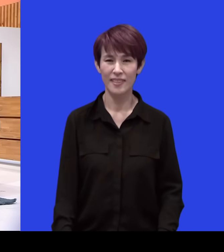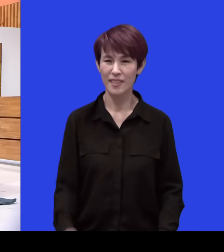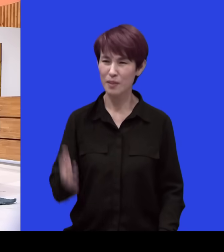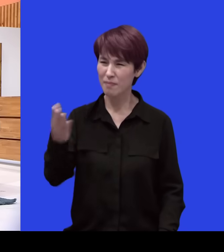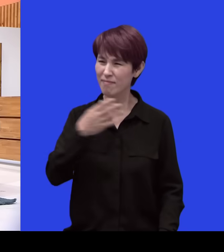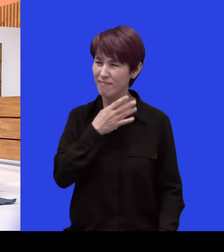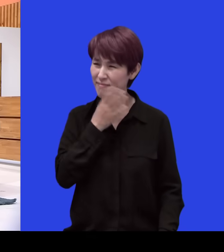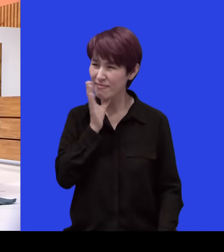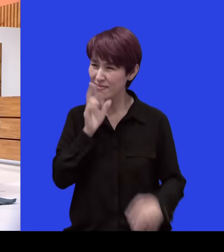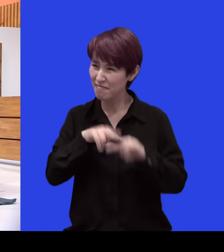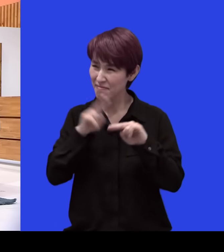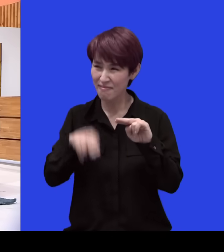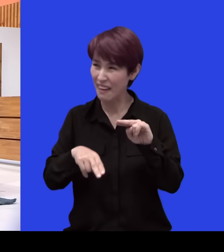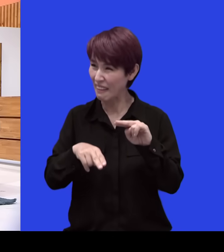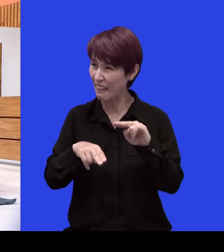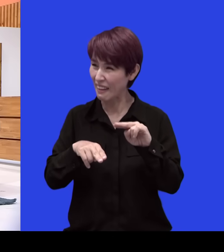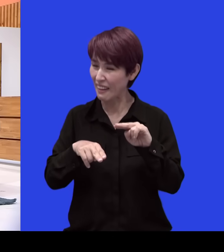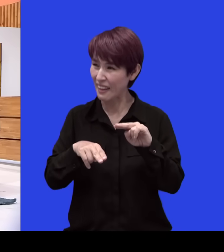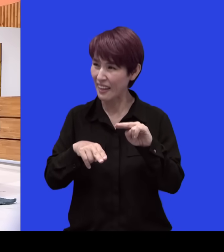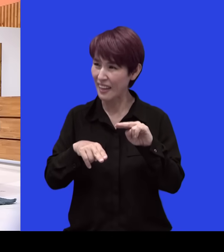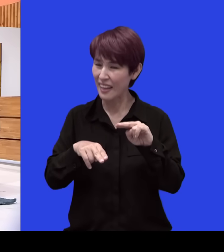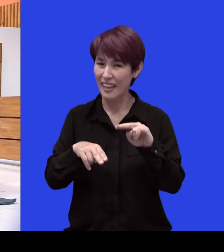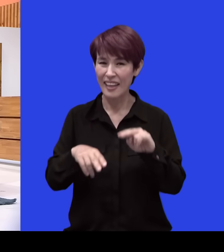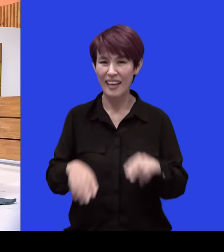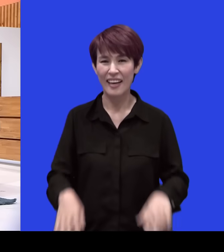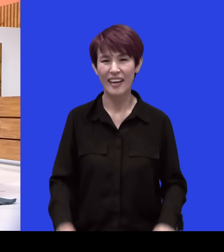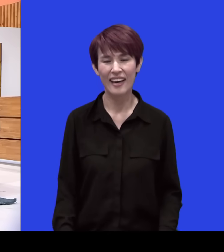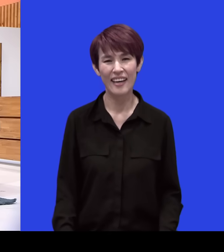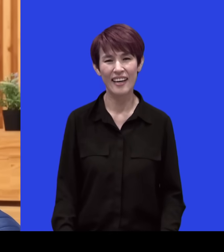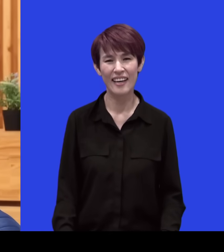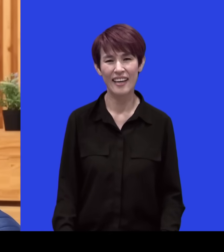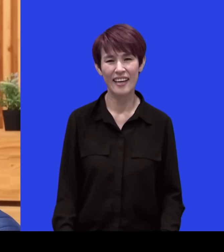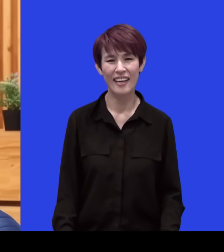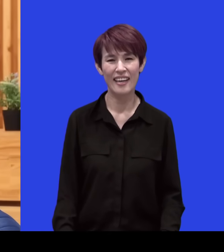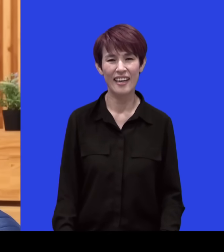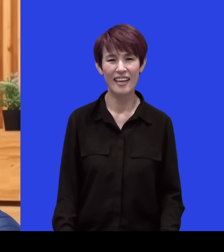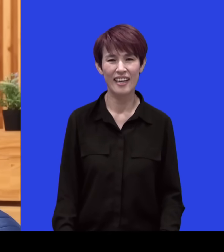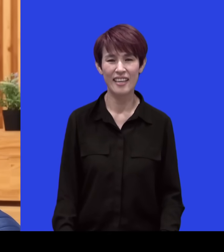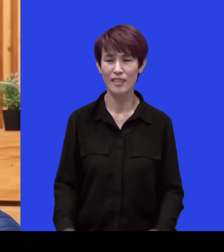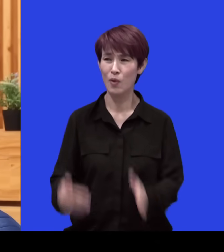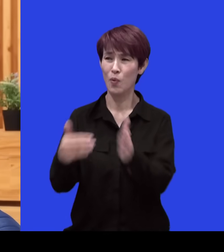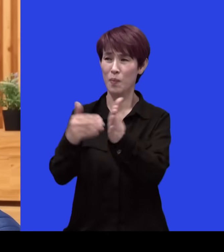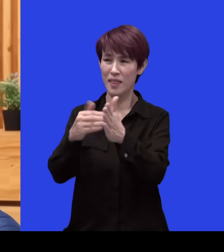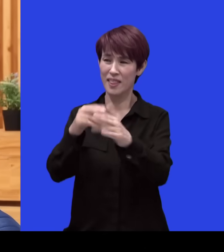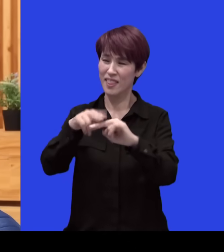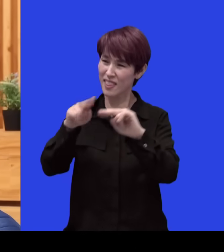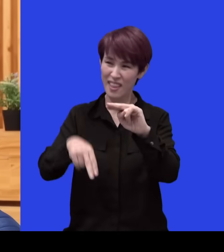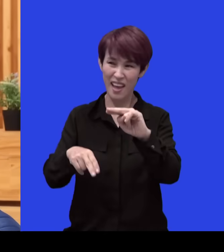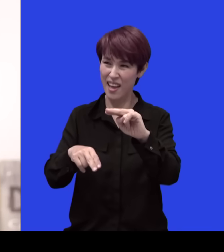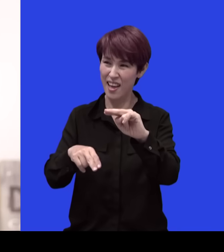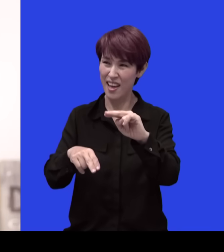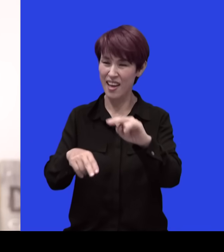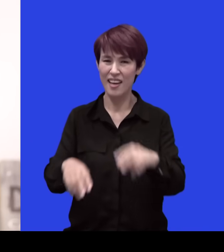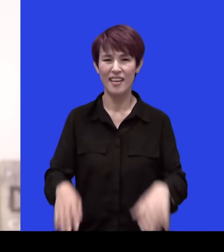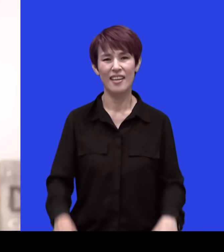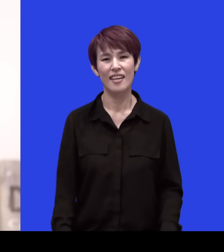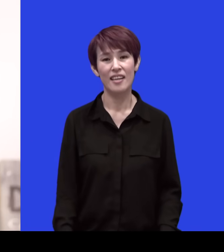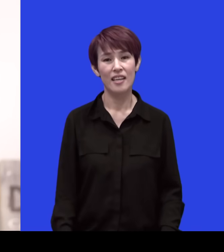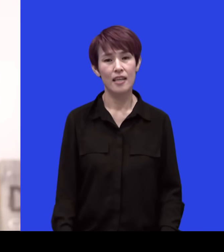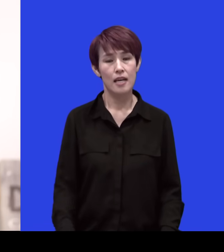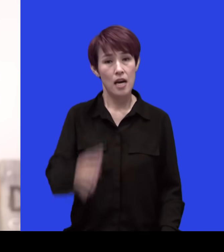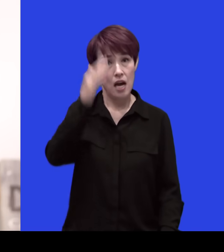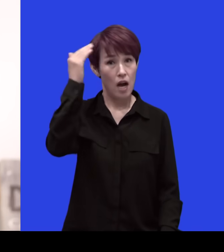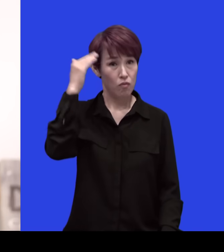좀 그만하시면 안 되는 건가요? 저는 항상 성회사님 나올 때마다 여쭤보는 건데 이제 좀 그만하셔도 되지 않아요? 여기